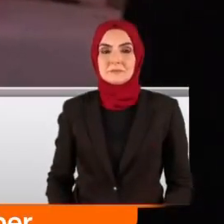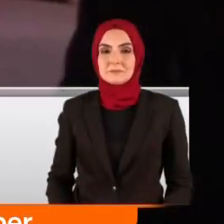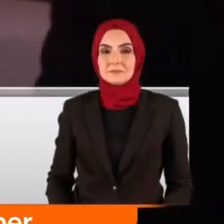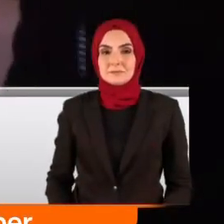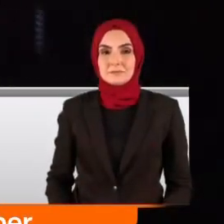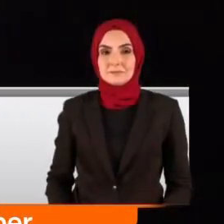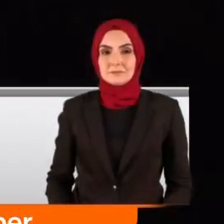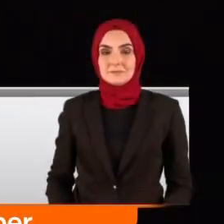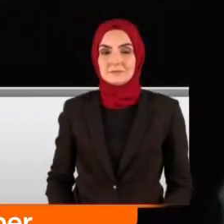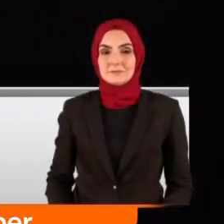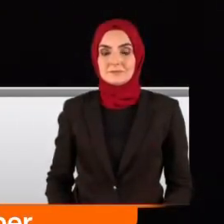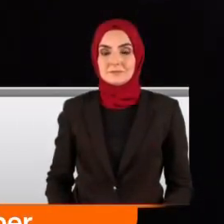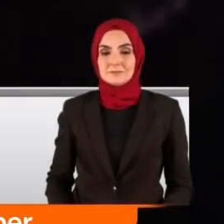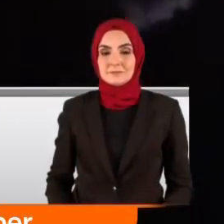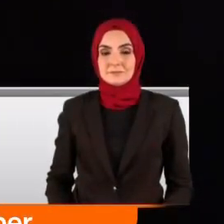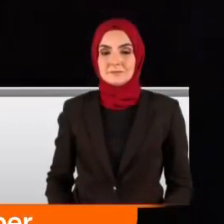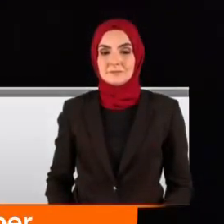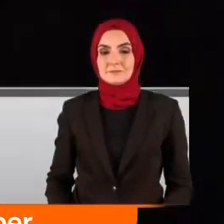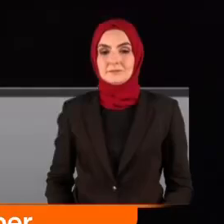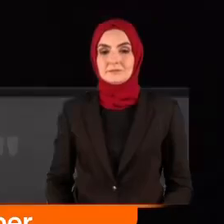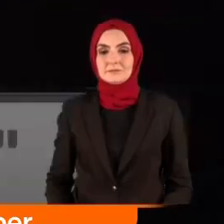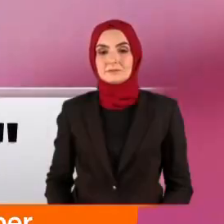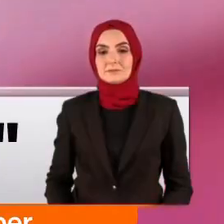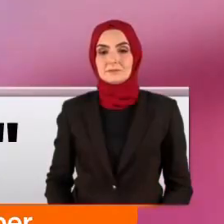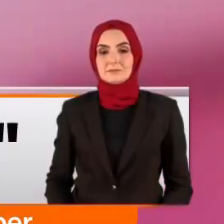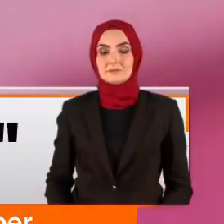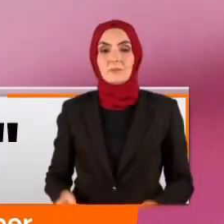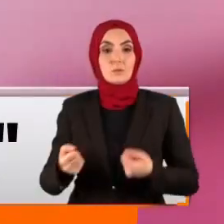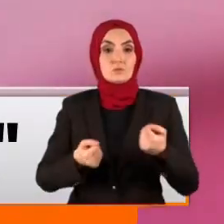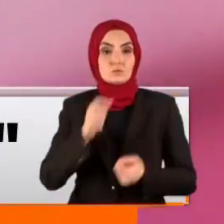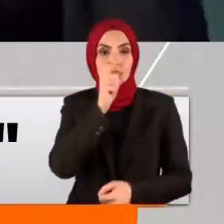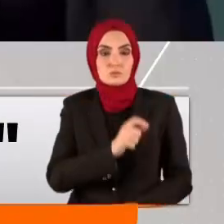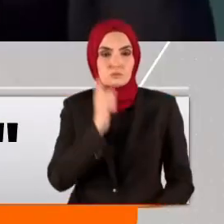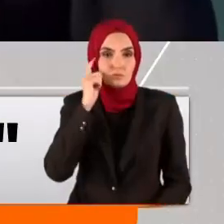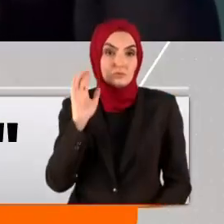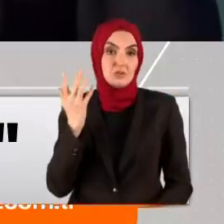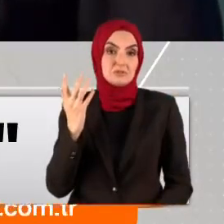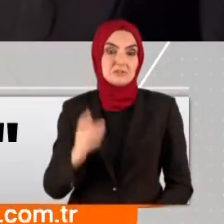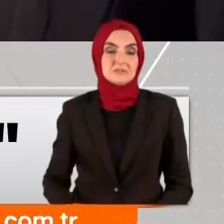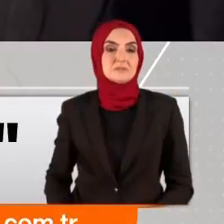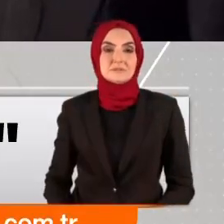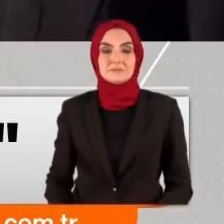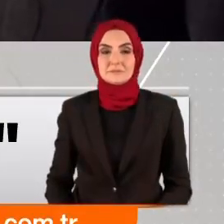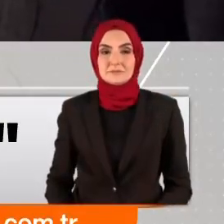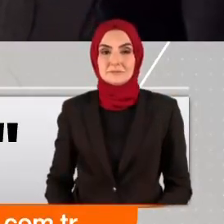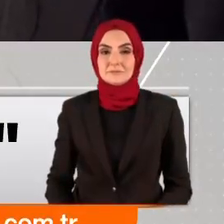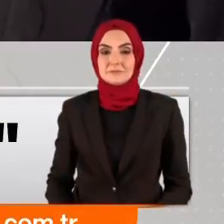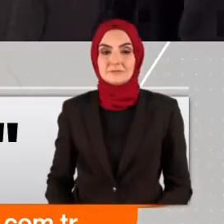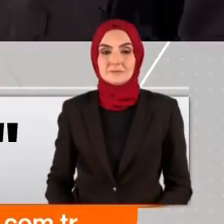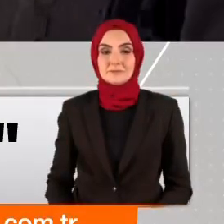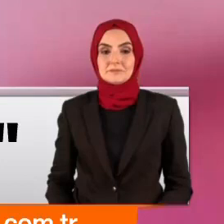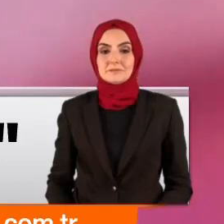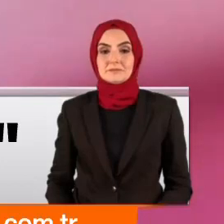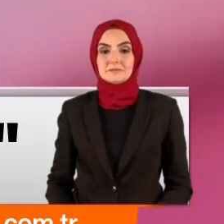olmadı. Bir şey yok şu an. Olan bana oldu işte, bacağıma tırın parçaları geldi. Sürücüsü ise şaşkındı. Arıza falan mı var? Frenler mi az tuttu, ben